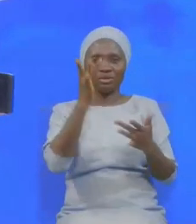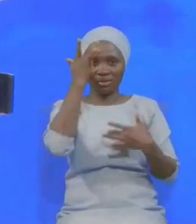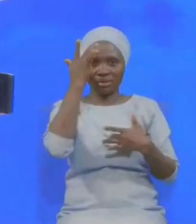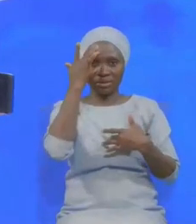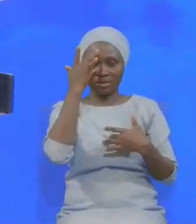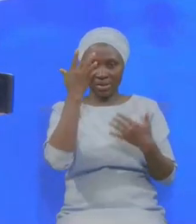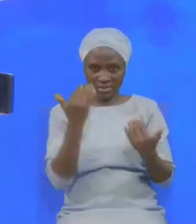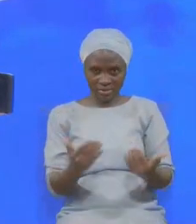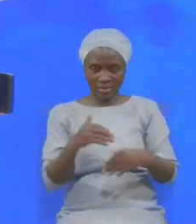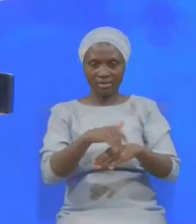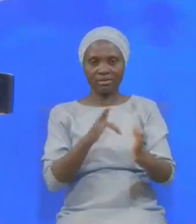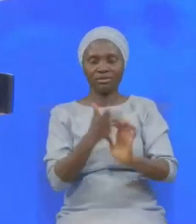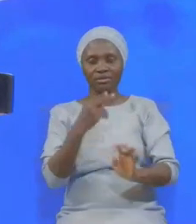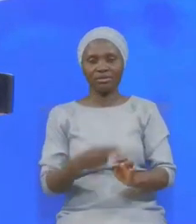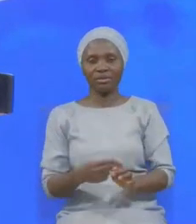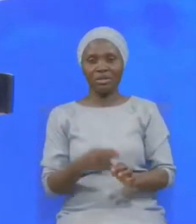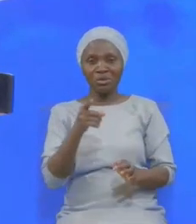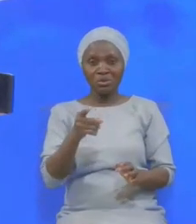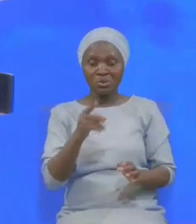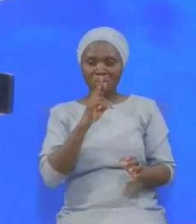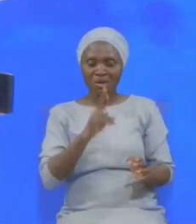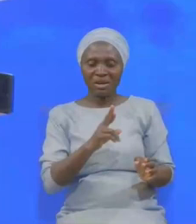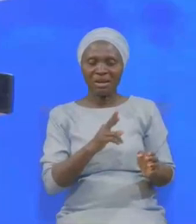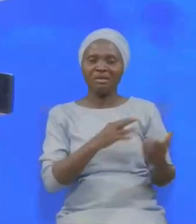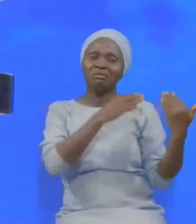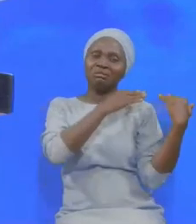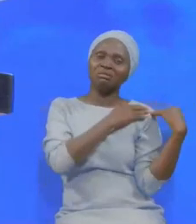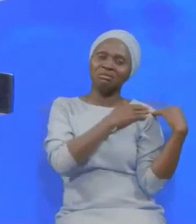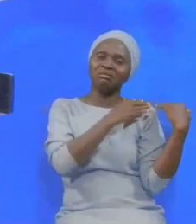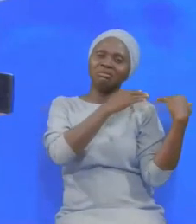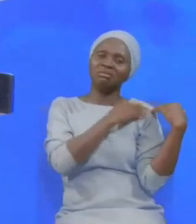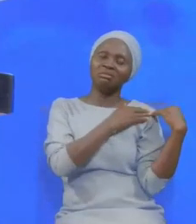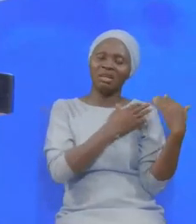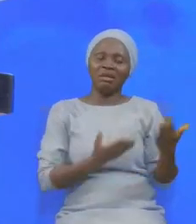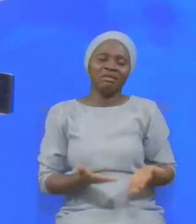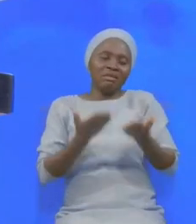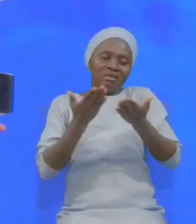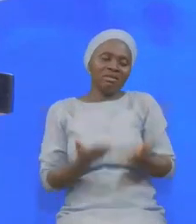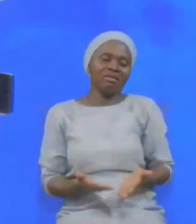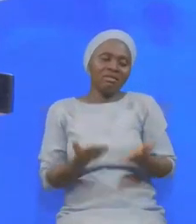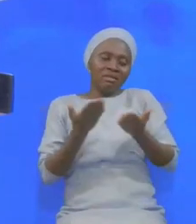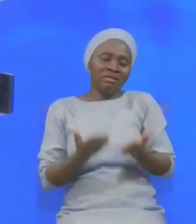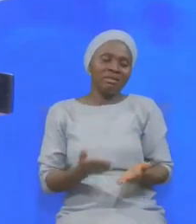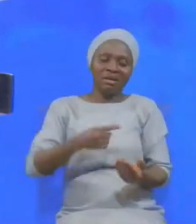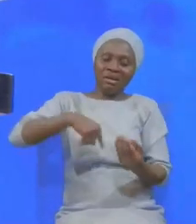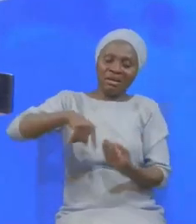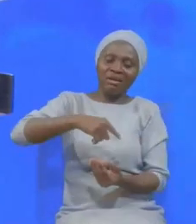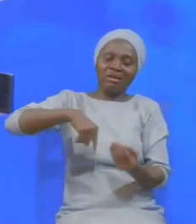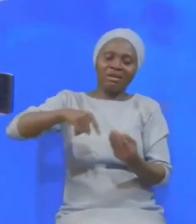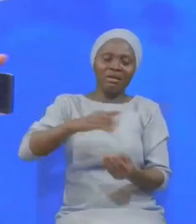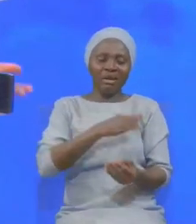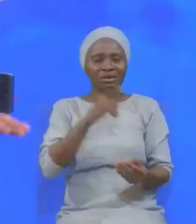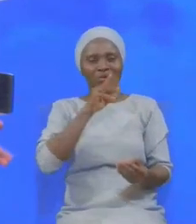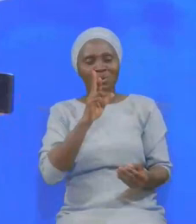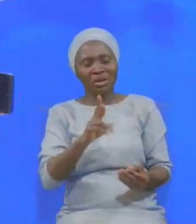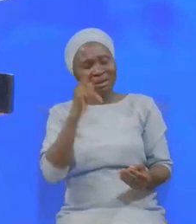soir. Vous portez la maladie là, vous traînez cela et vous dites, oh, malheureux que je